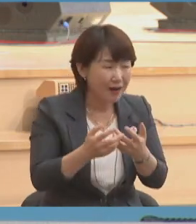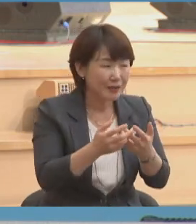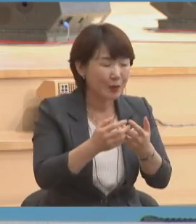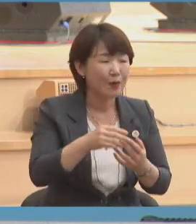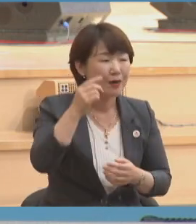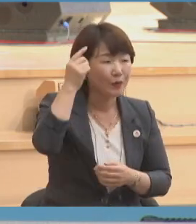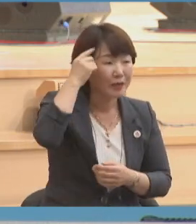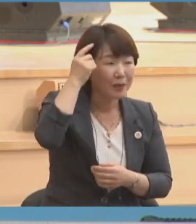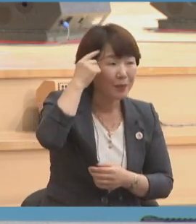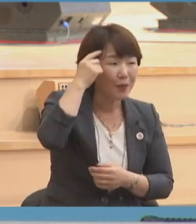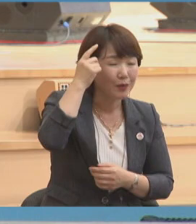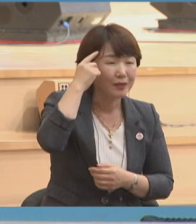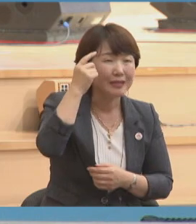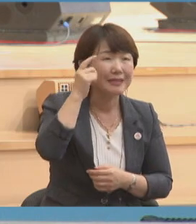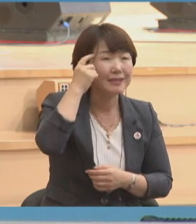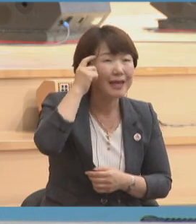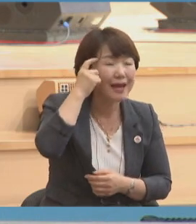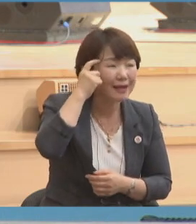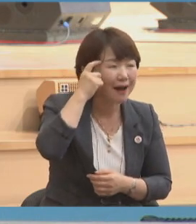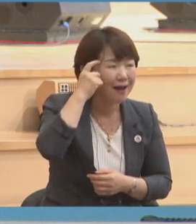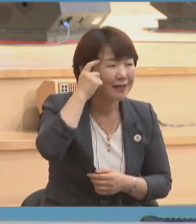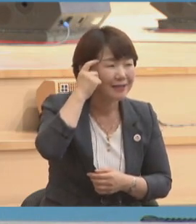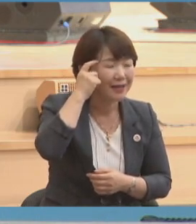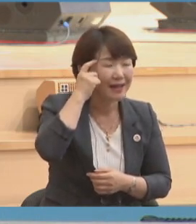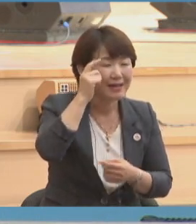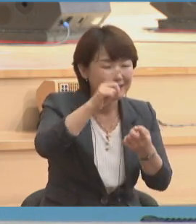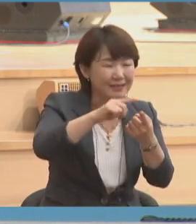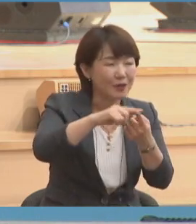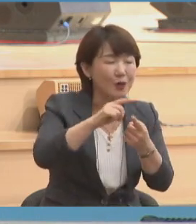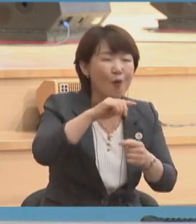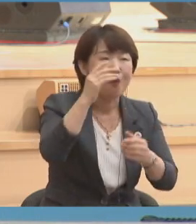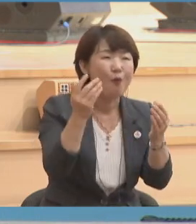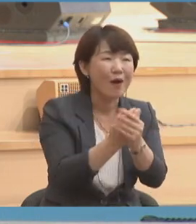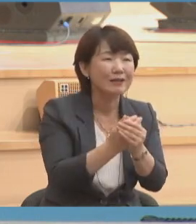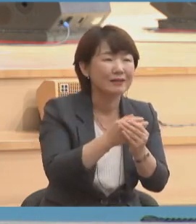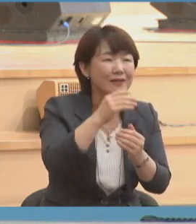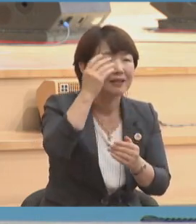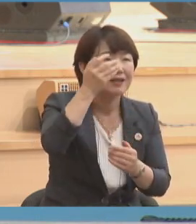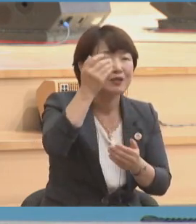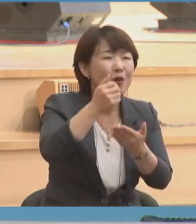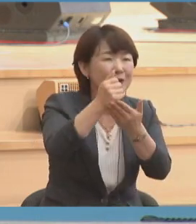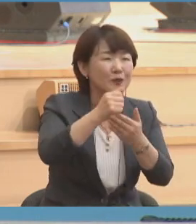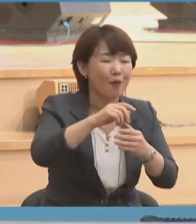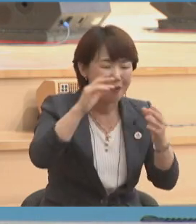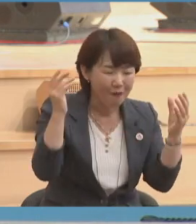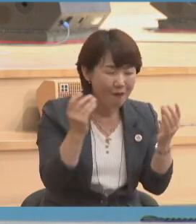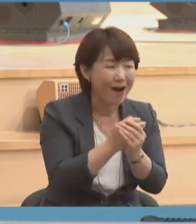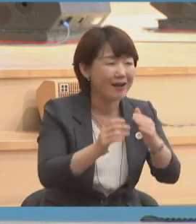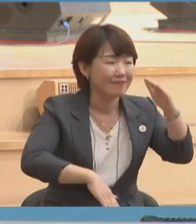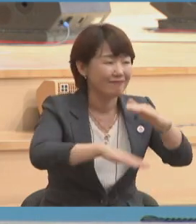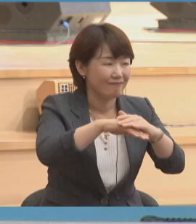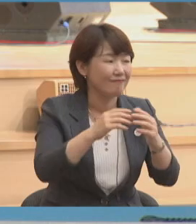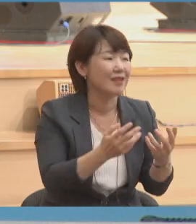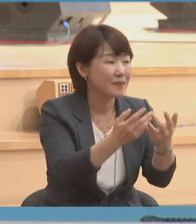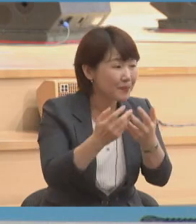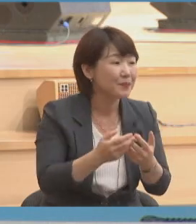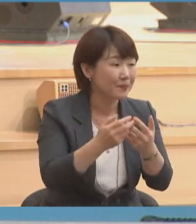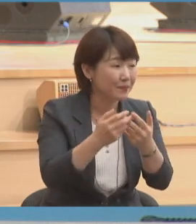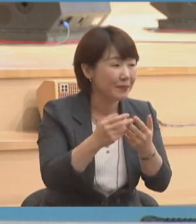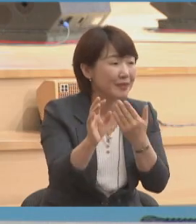그냥 생각 자체를 성령으로 완전 꽉 채워버리는 거예요.